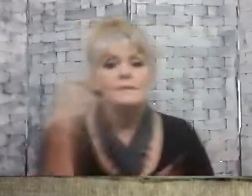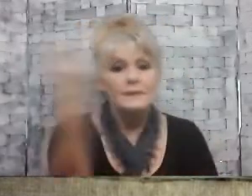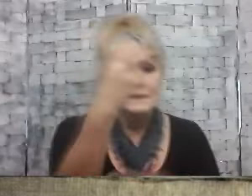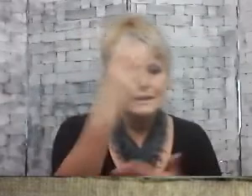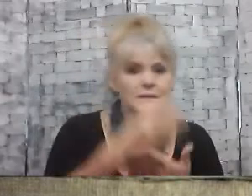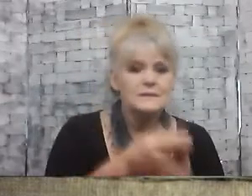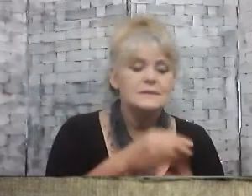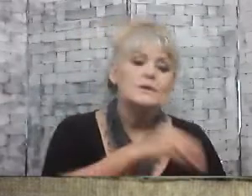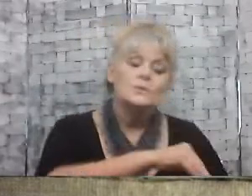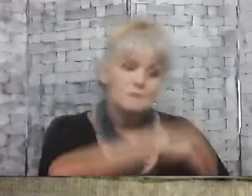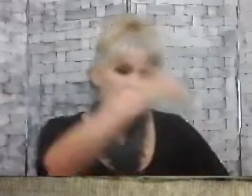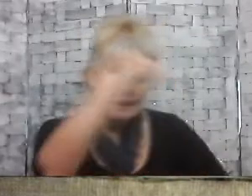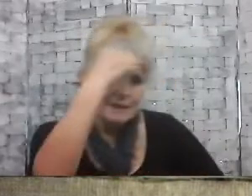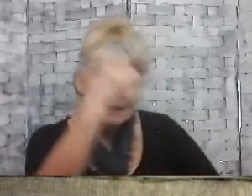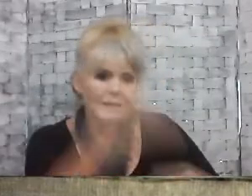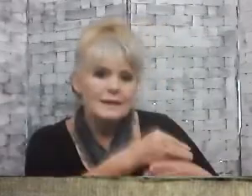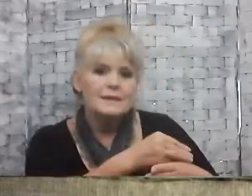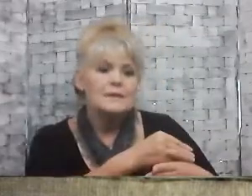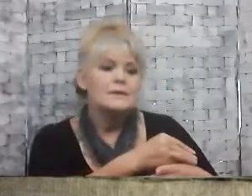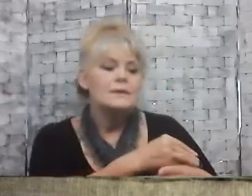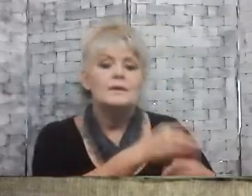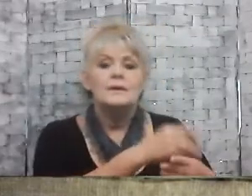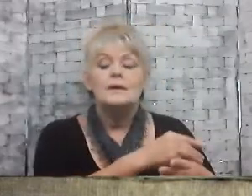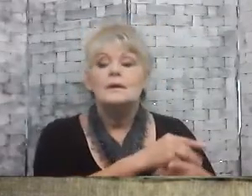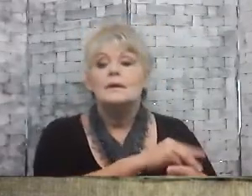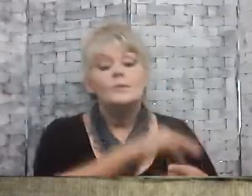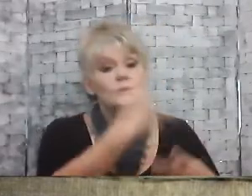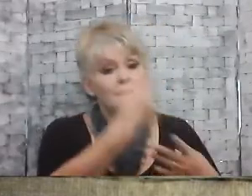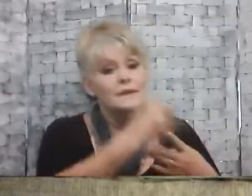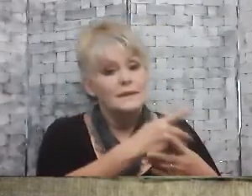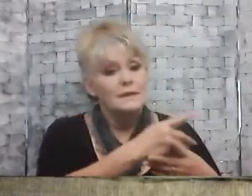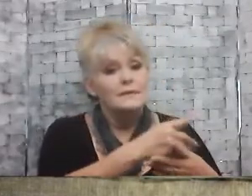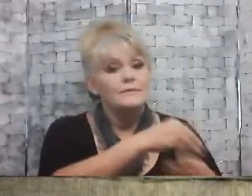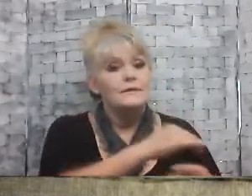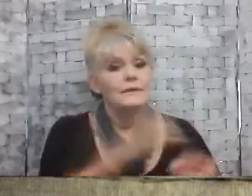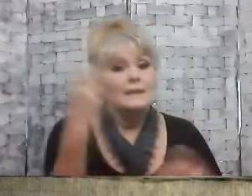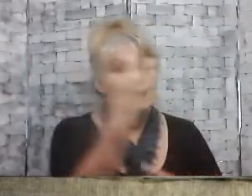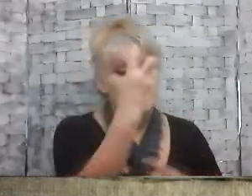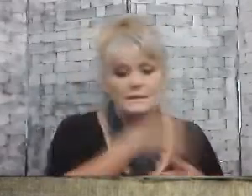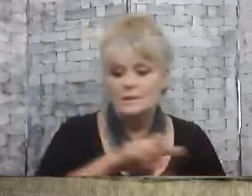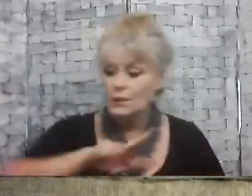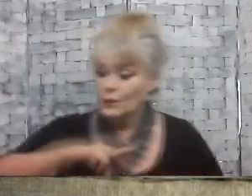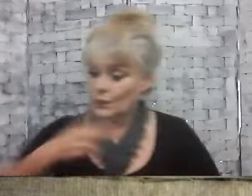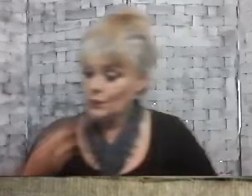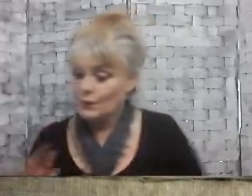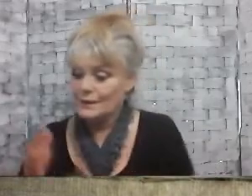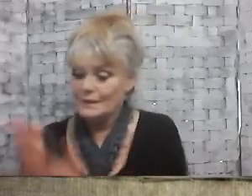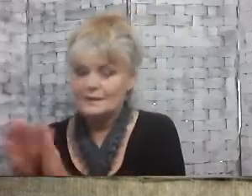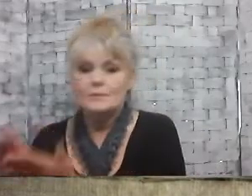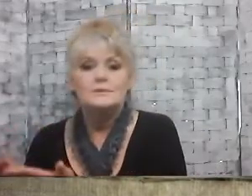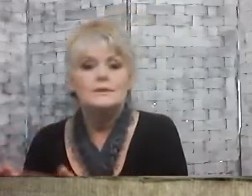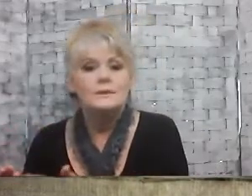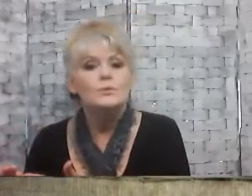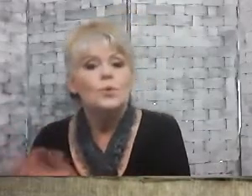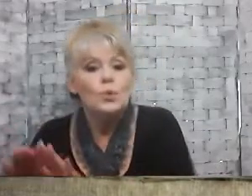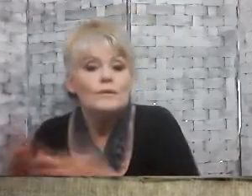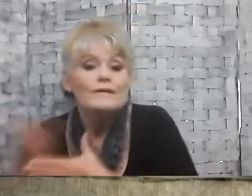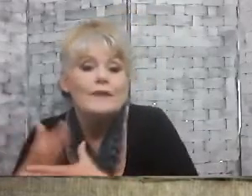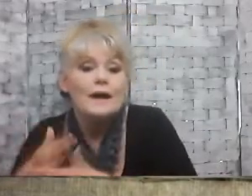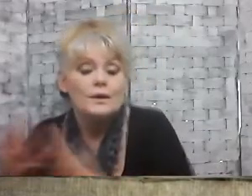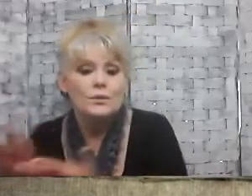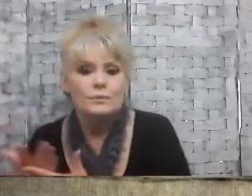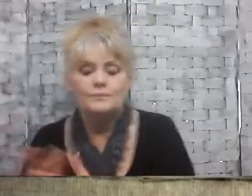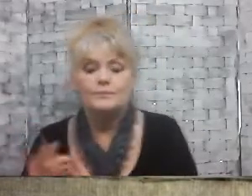deur te luister en oor te vertel. Die tweede deel gaan ons in die story inklim. Hoe werk die story? Kom ons kyk 'n bietjie. Lukas